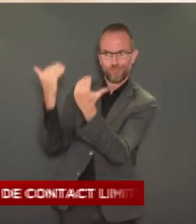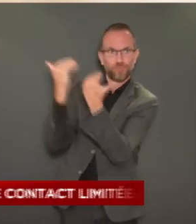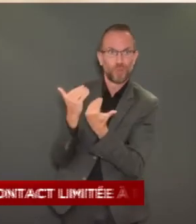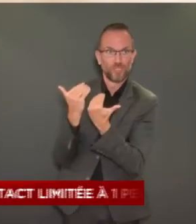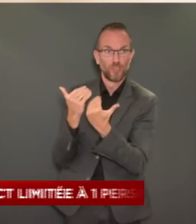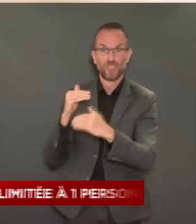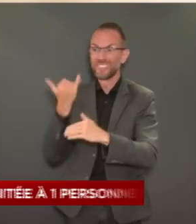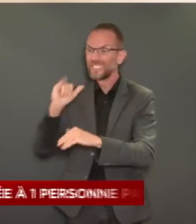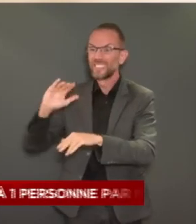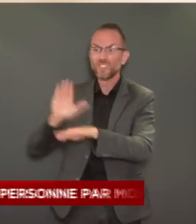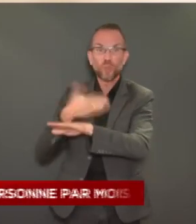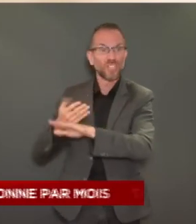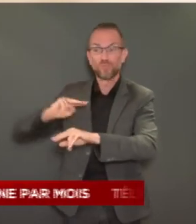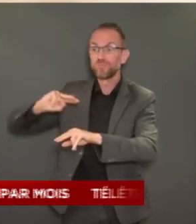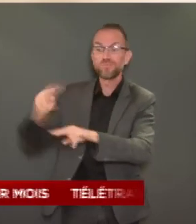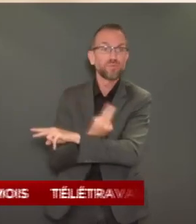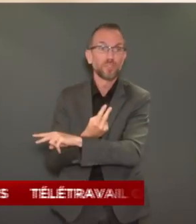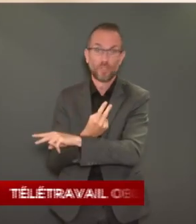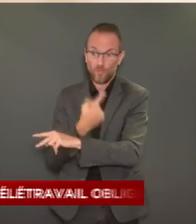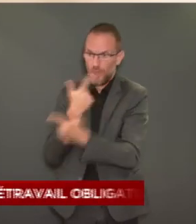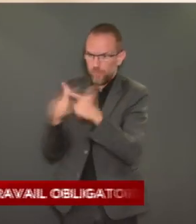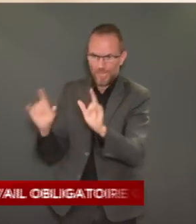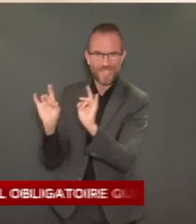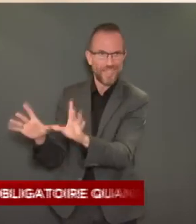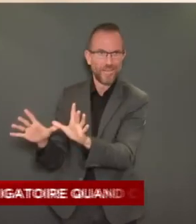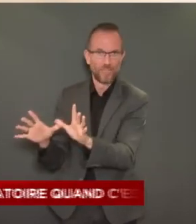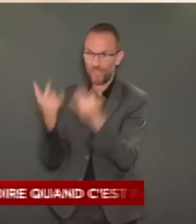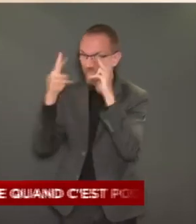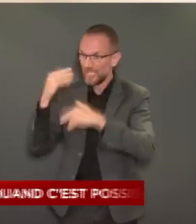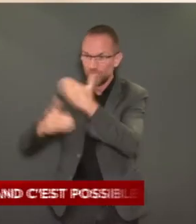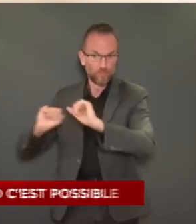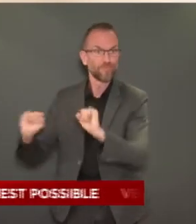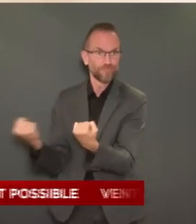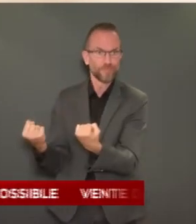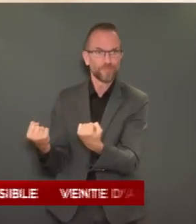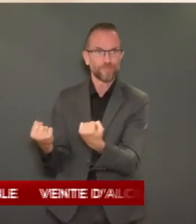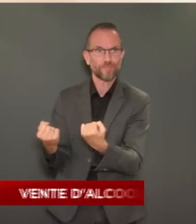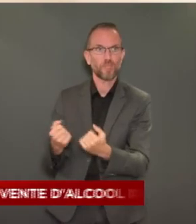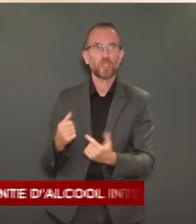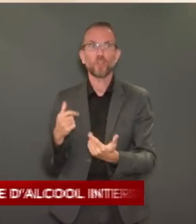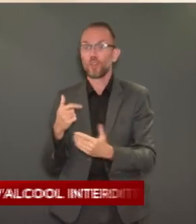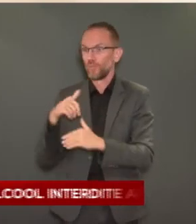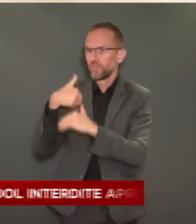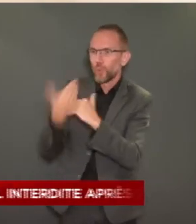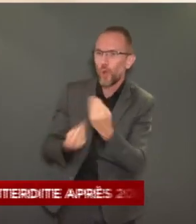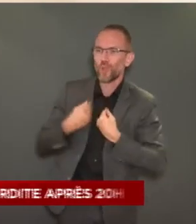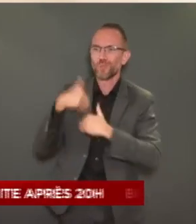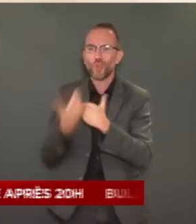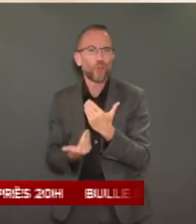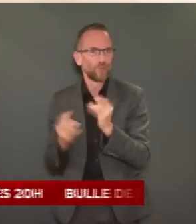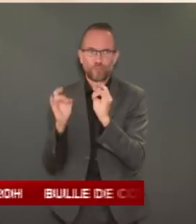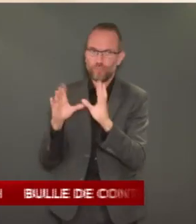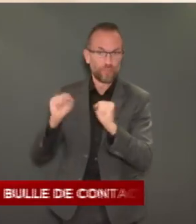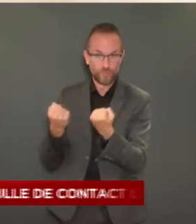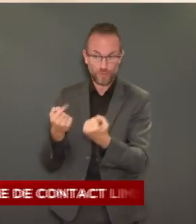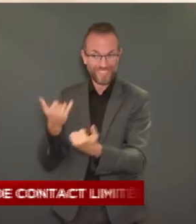liberté. Sans santé, pas de vie. Sans santé, pas de bonheur. Nous faisons aujourd'hui un pas en arrière, et